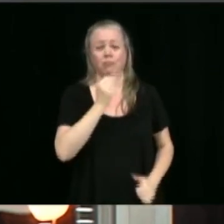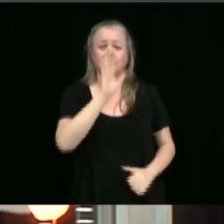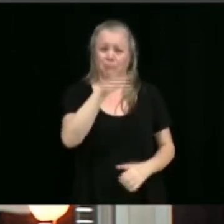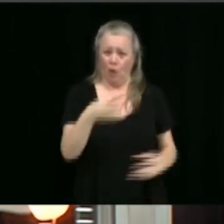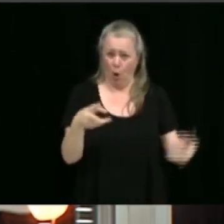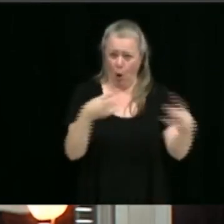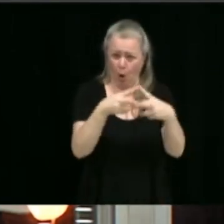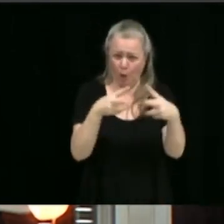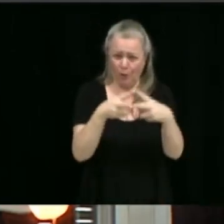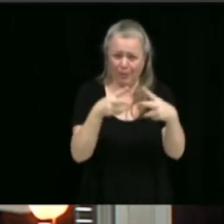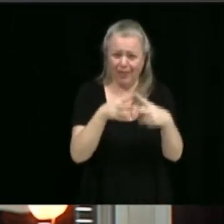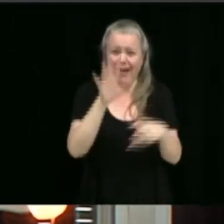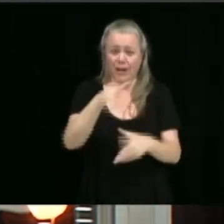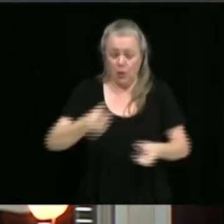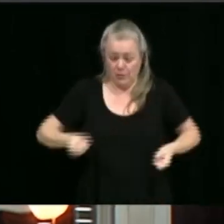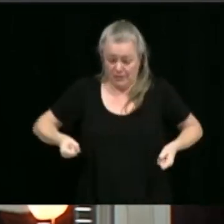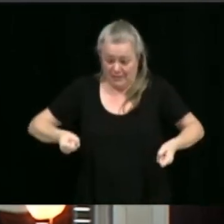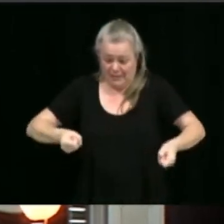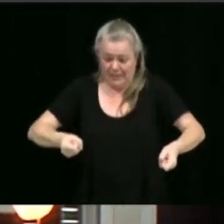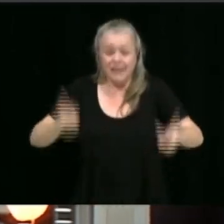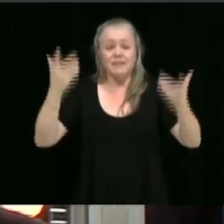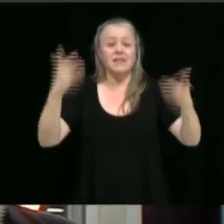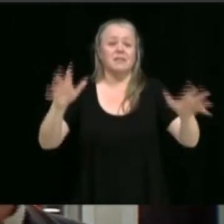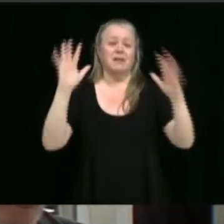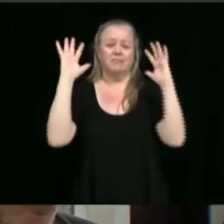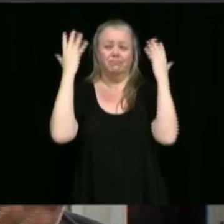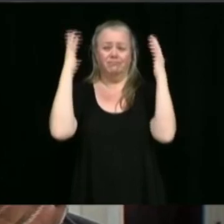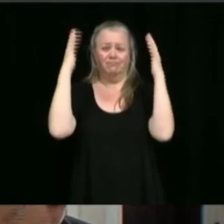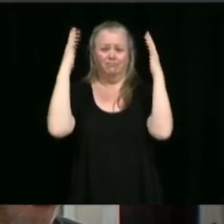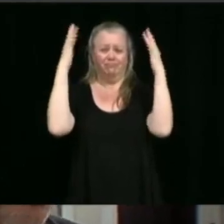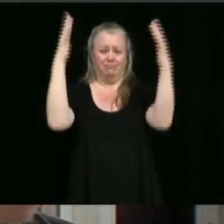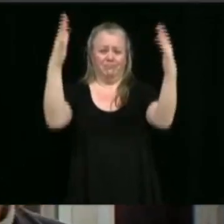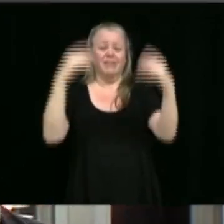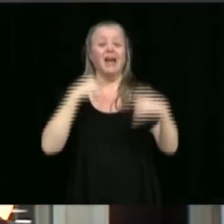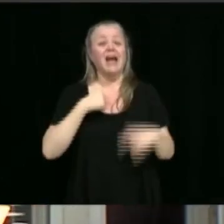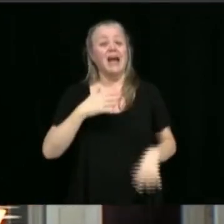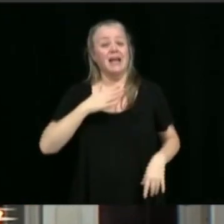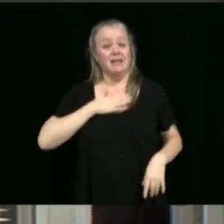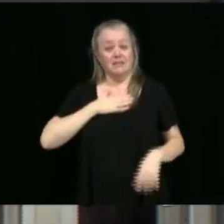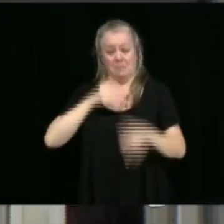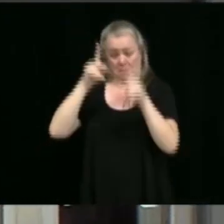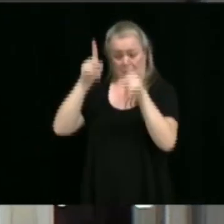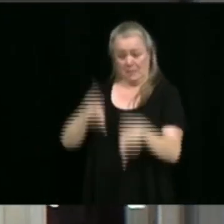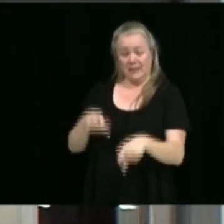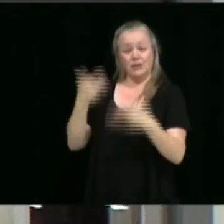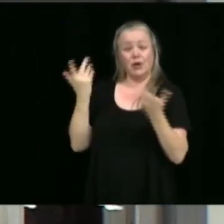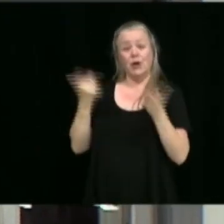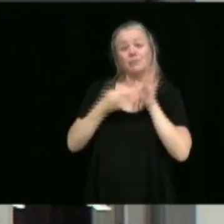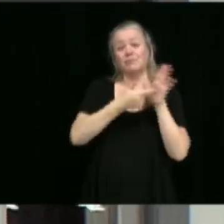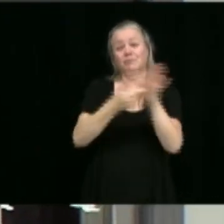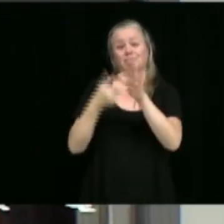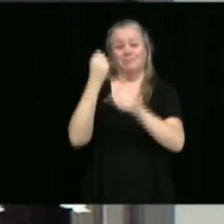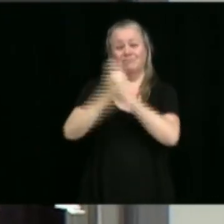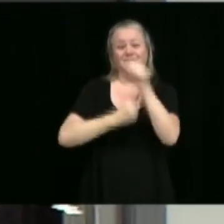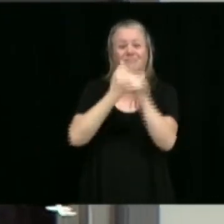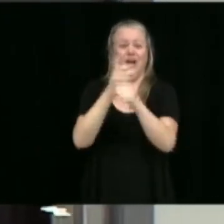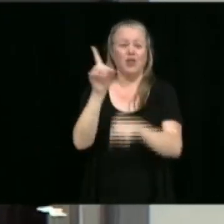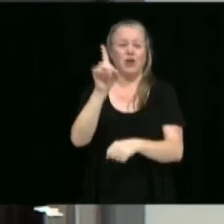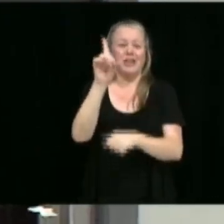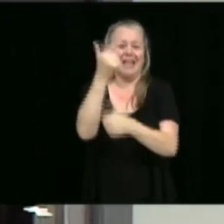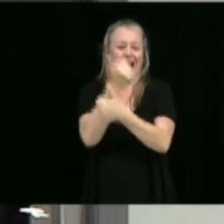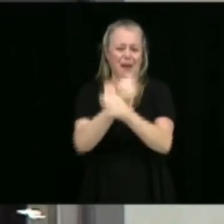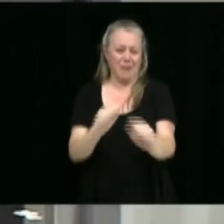dans une activité extrême. Je vous demande d'applaudir chaleureusement notre personnalité ambassadeur de l'année, Denis La